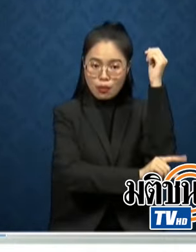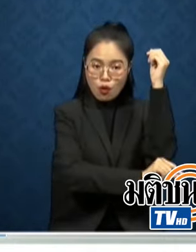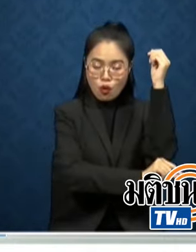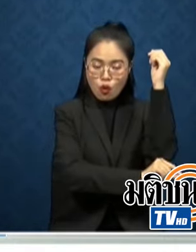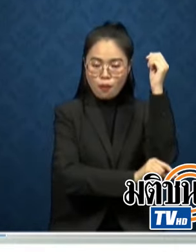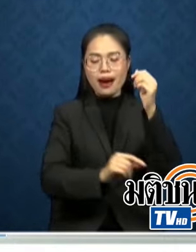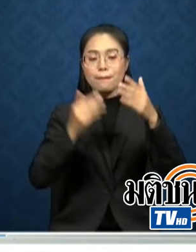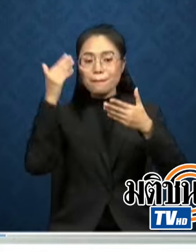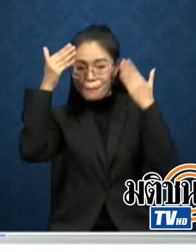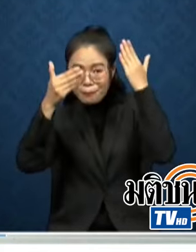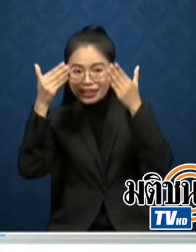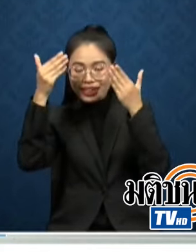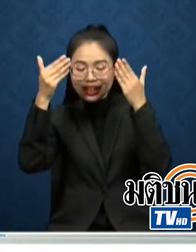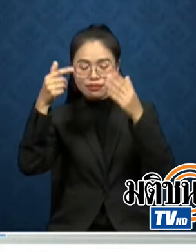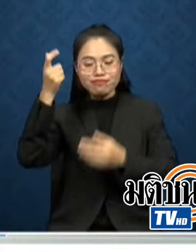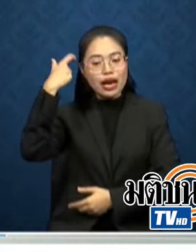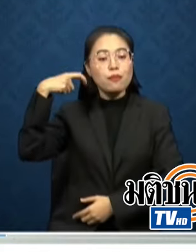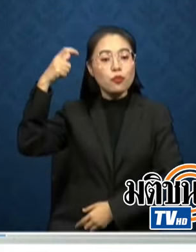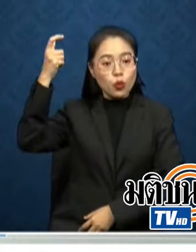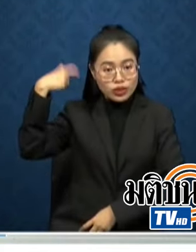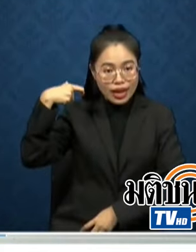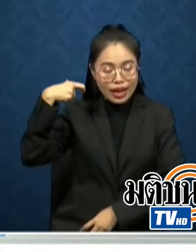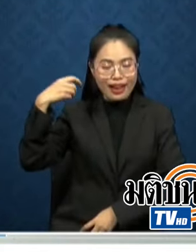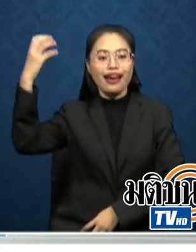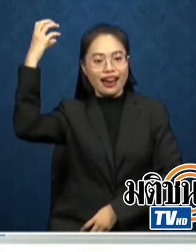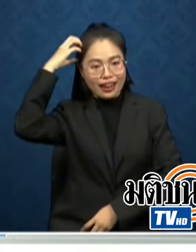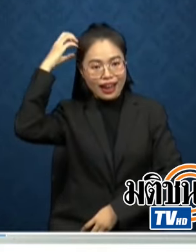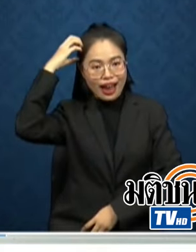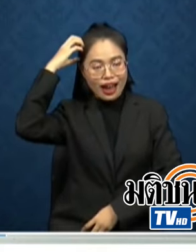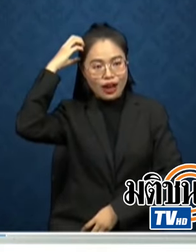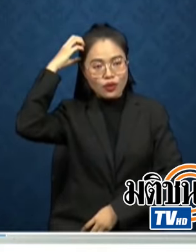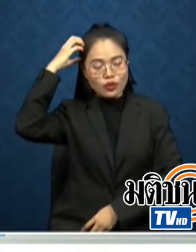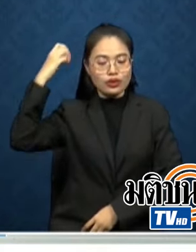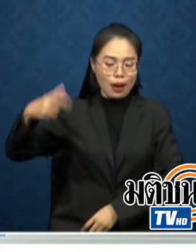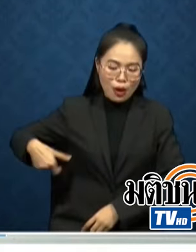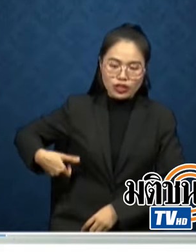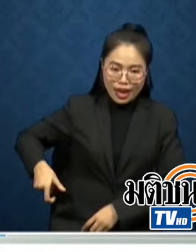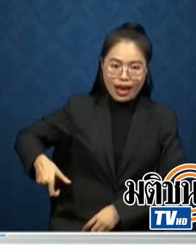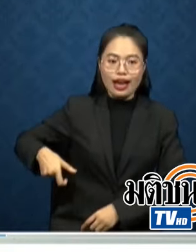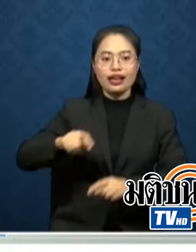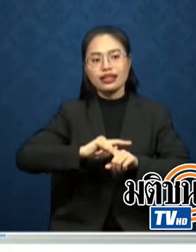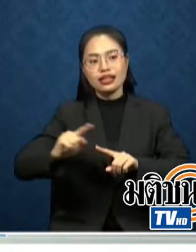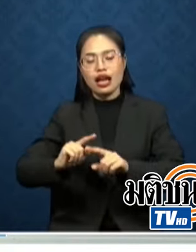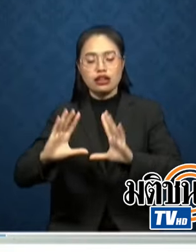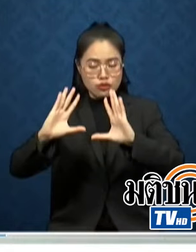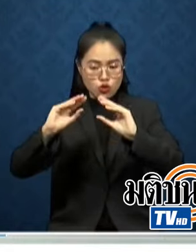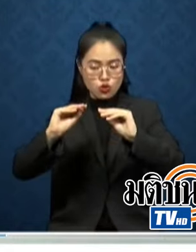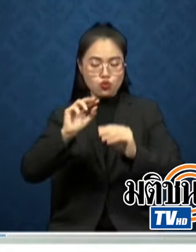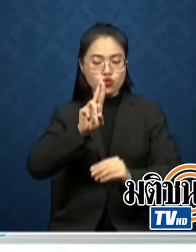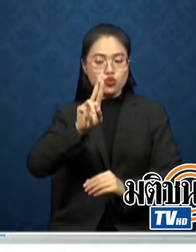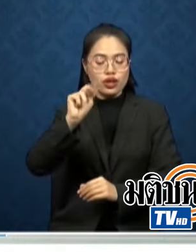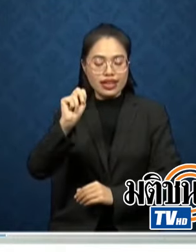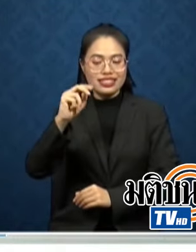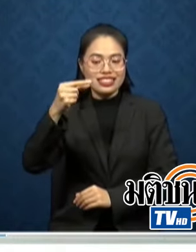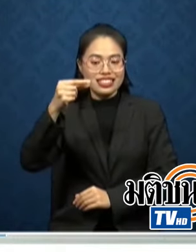าเลเซียไม่ว่าจะเป็นกัมพูชาไม่ว่าจะเป็นลาวนะครับหรือว่าการประชุม UNGA เมื่อเดือนกันยาย